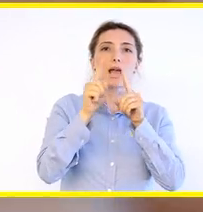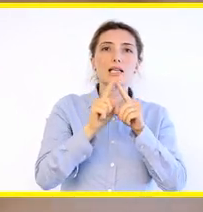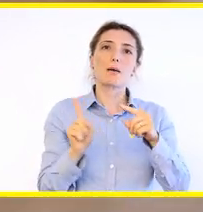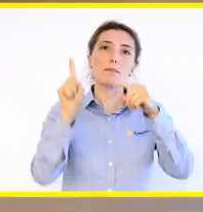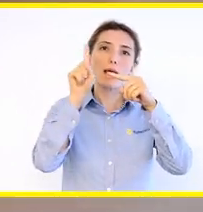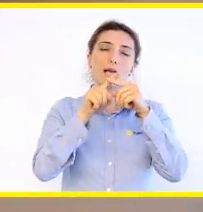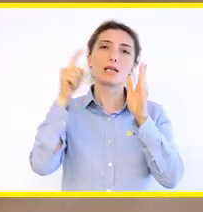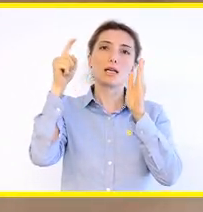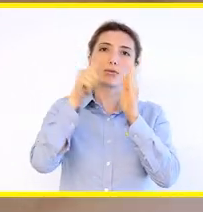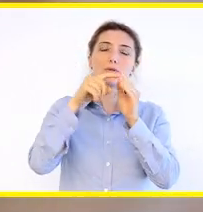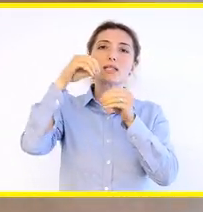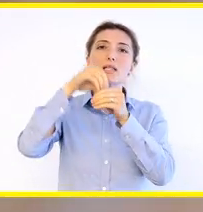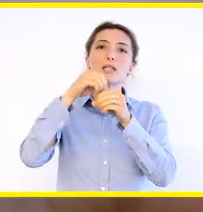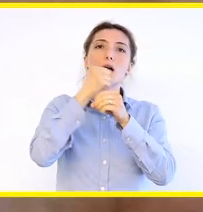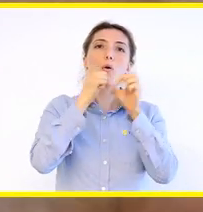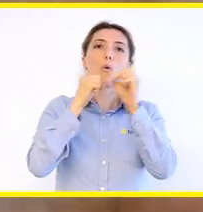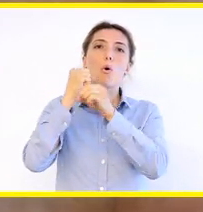ve Google'ı seçin.